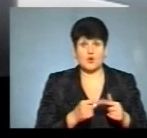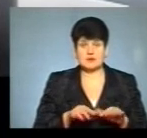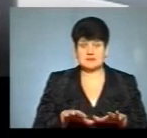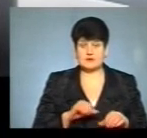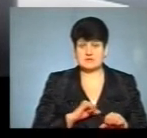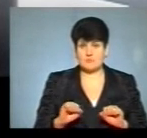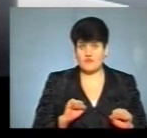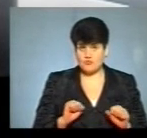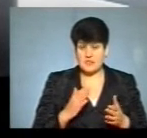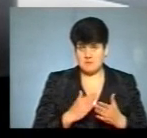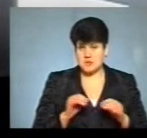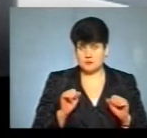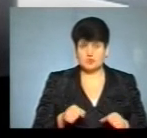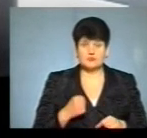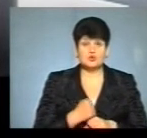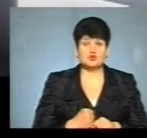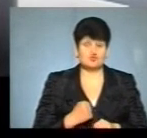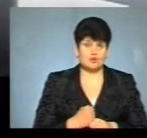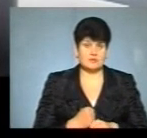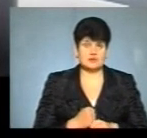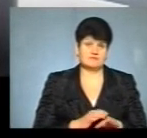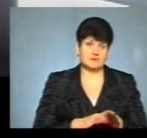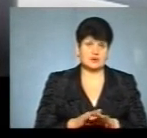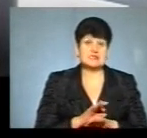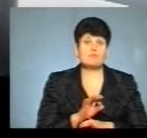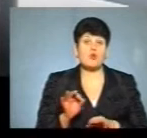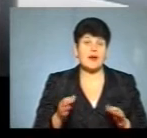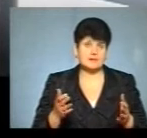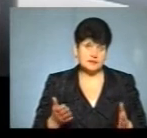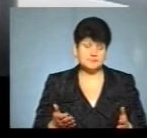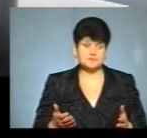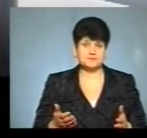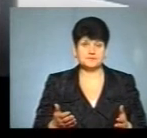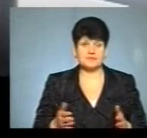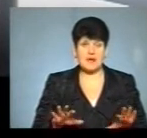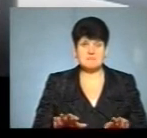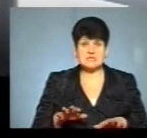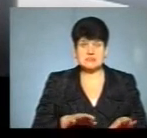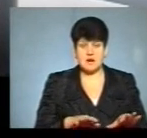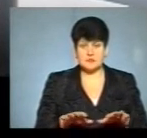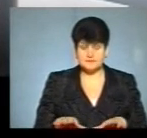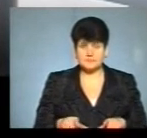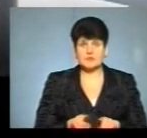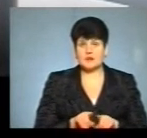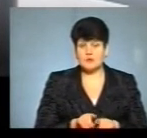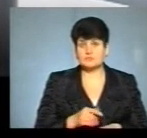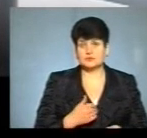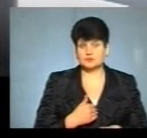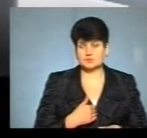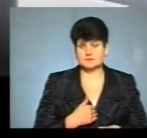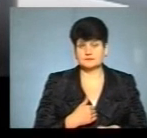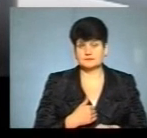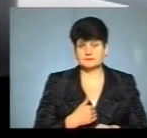мали можливості зробити, ну, реалізувати якісь проекти на місцях. Те ж саме ми